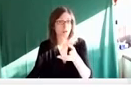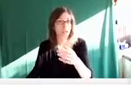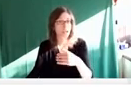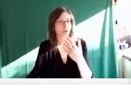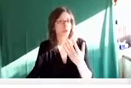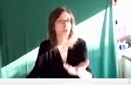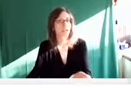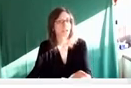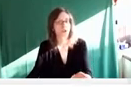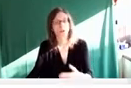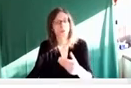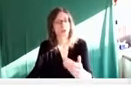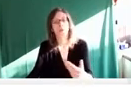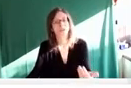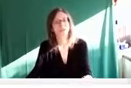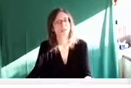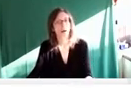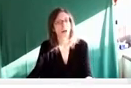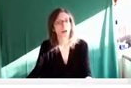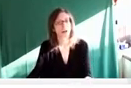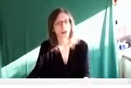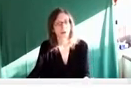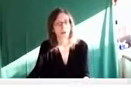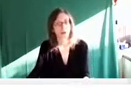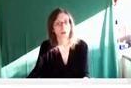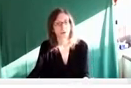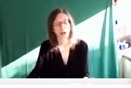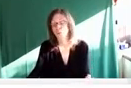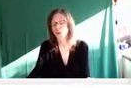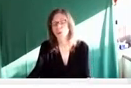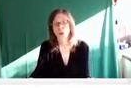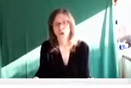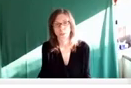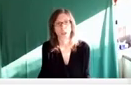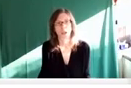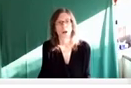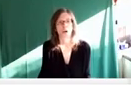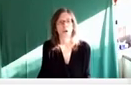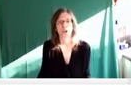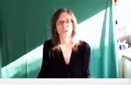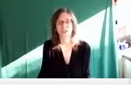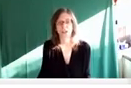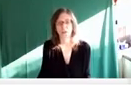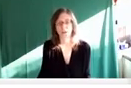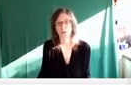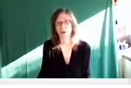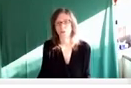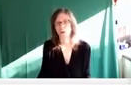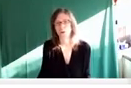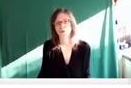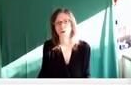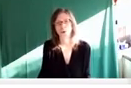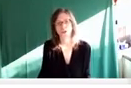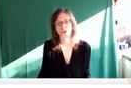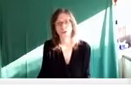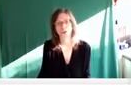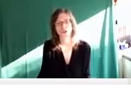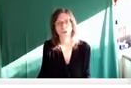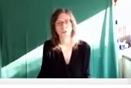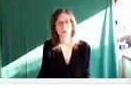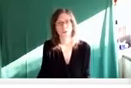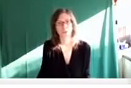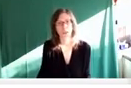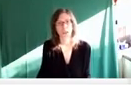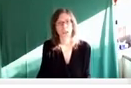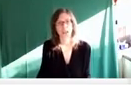ça va varier. Donc, les questions ne s'appliqueront pas nécessairement à tous les projets. Il y a 7 sections. 3 questions dans